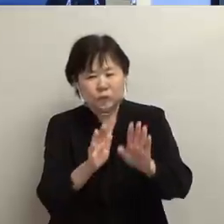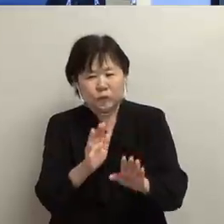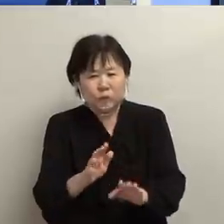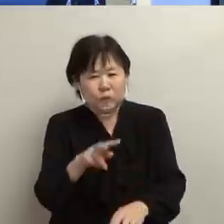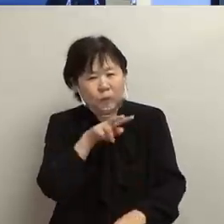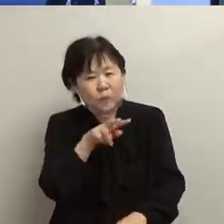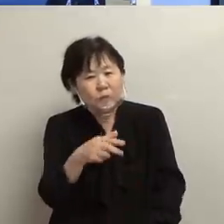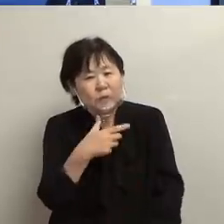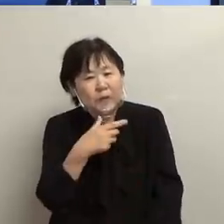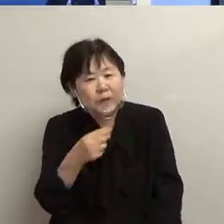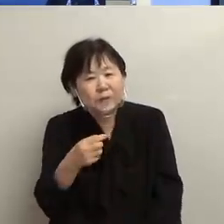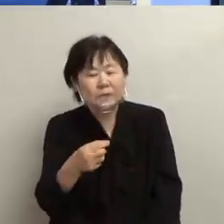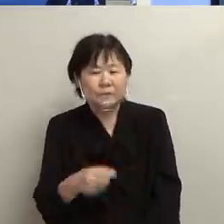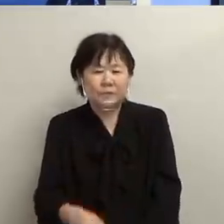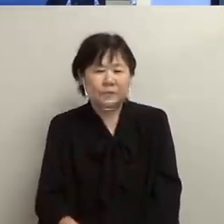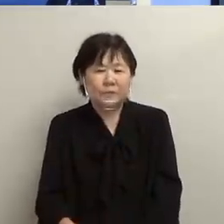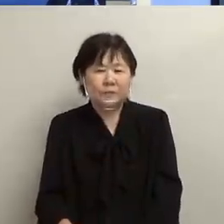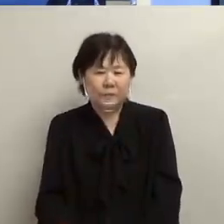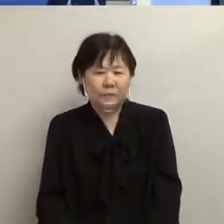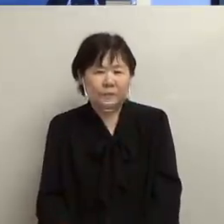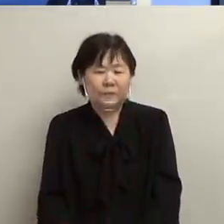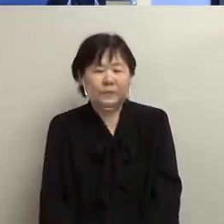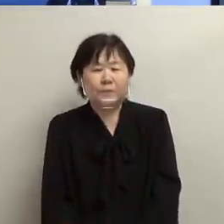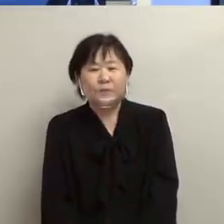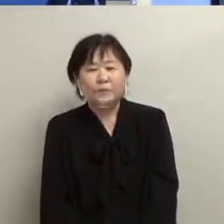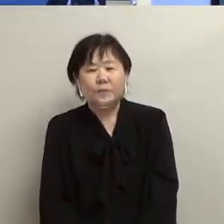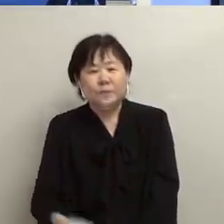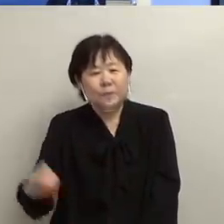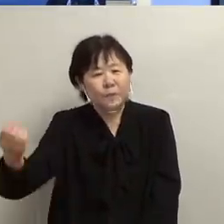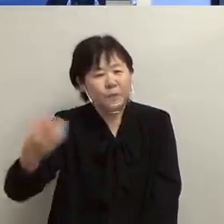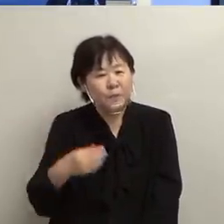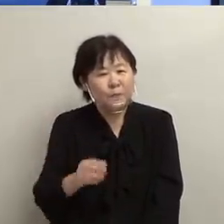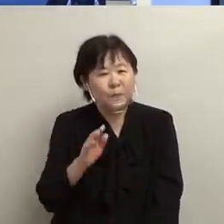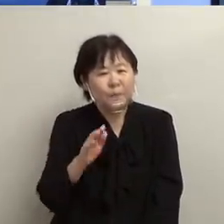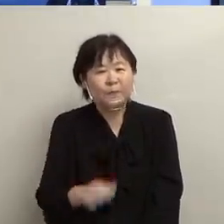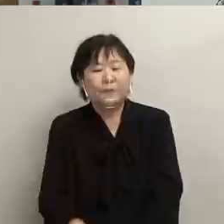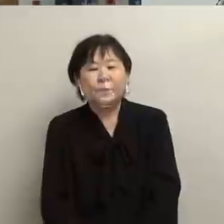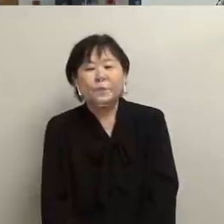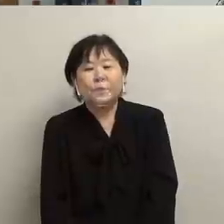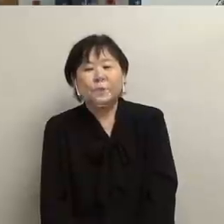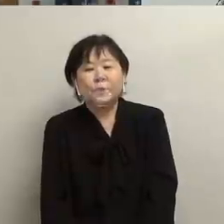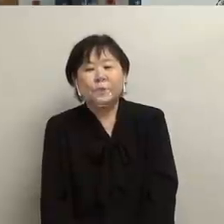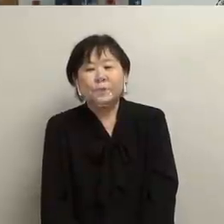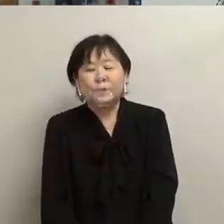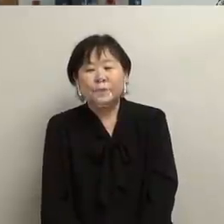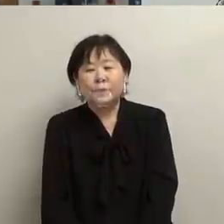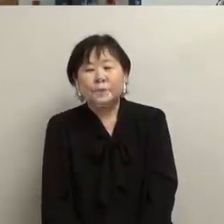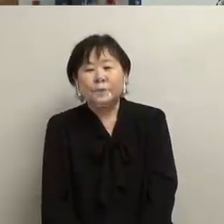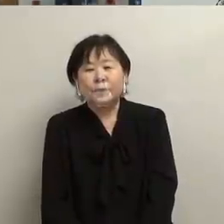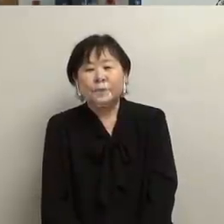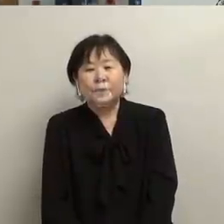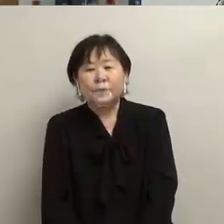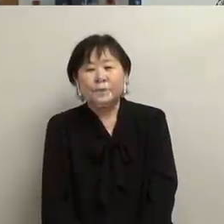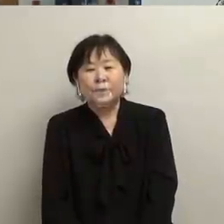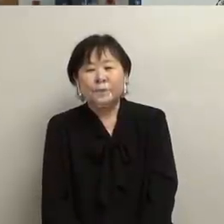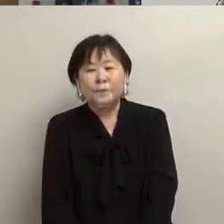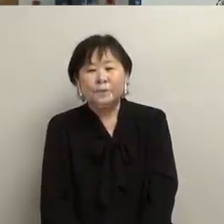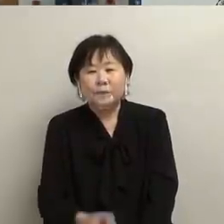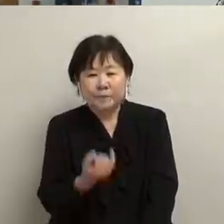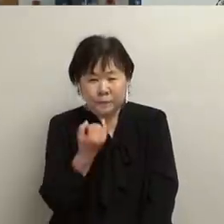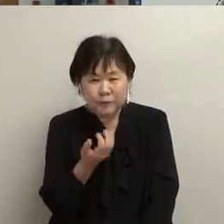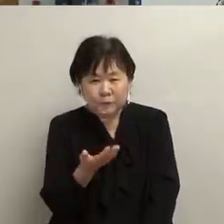という感じの反応でしたあっ恐れ人やっぱりありがとうございますよろしいでしょう